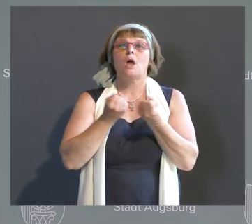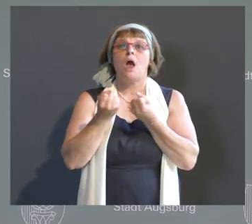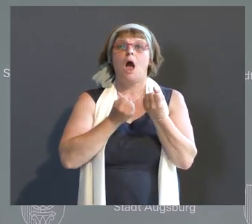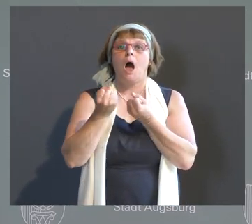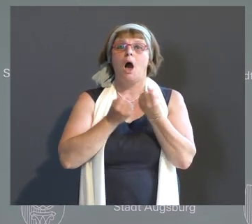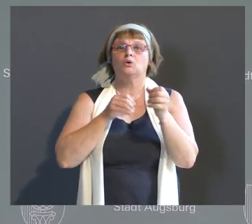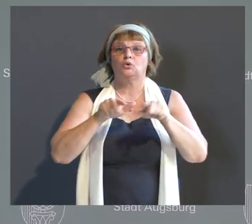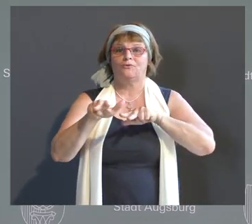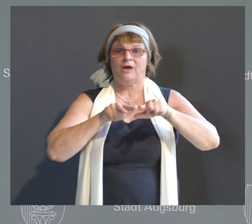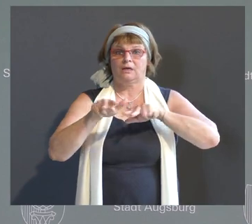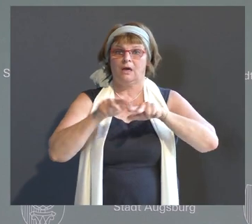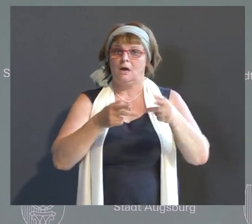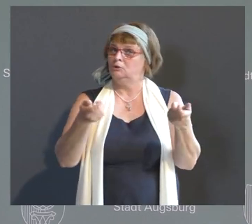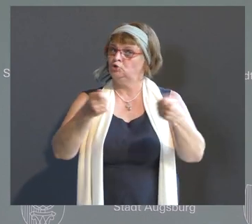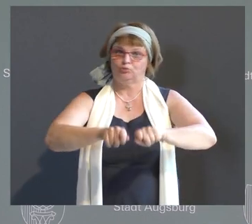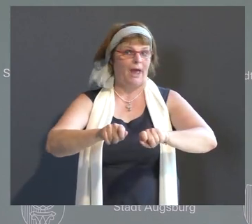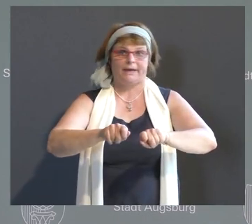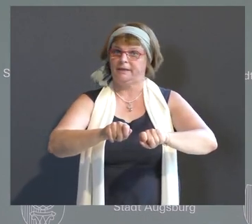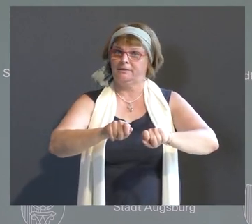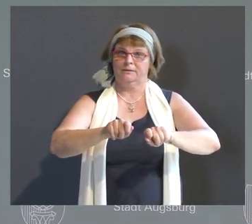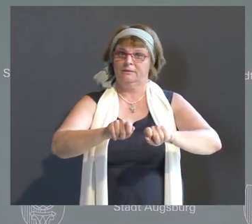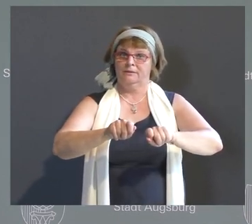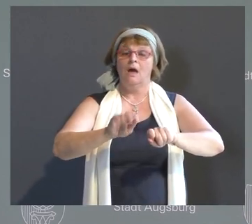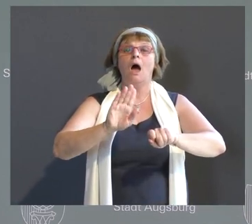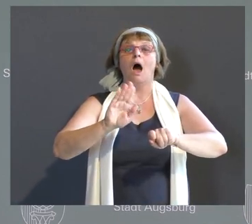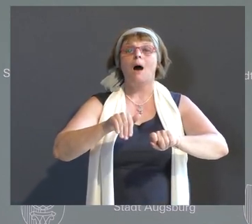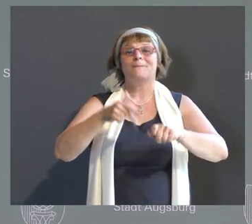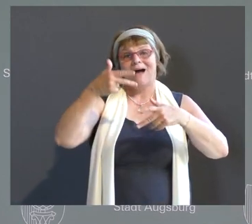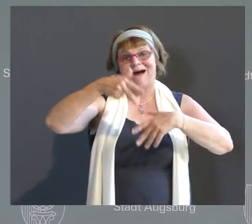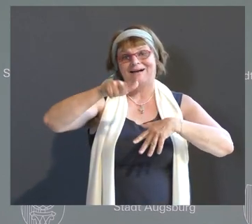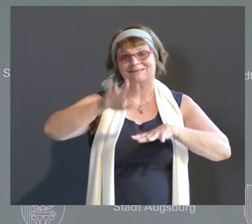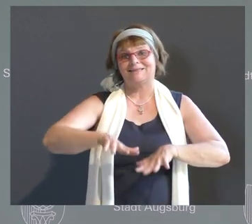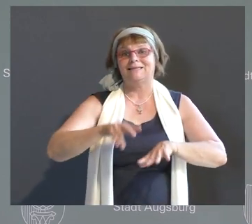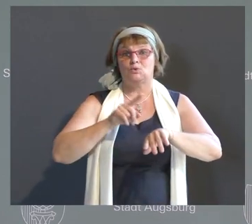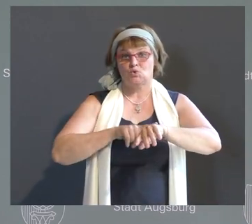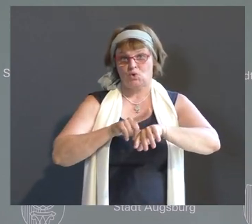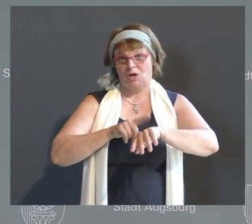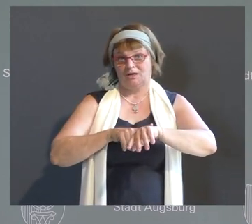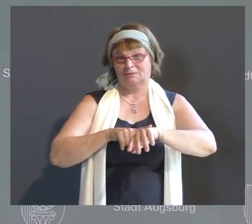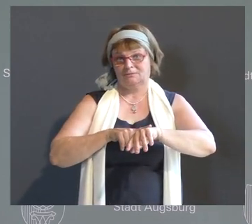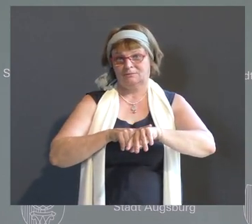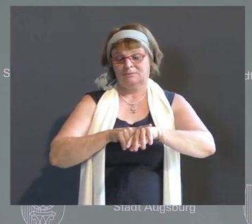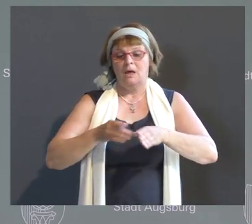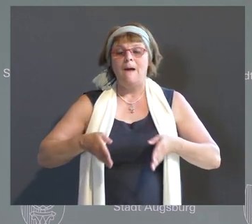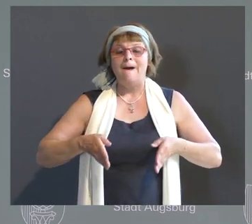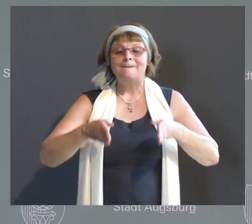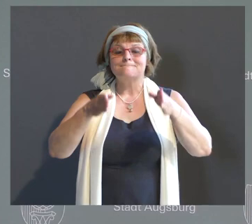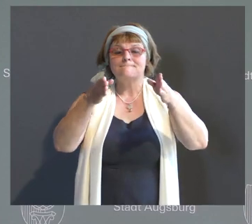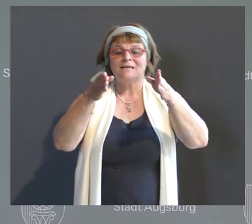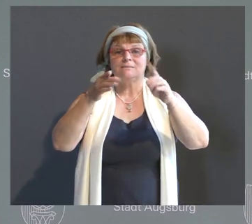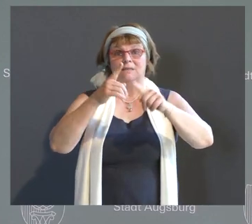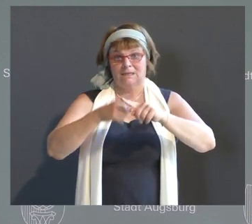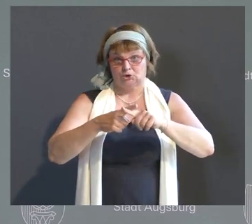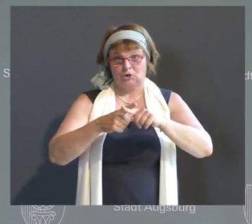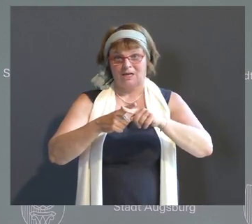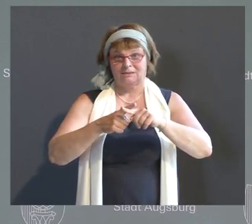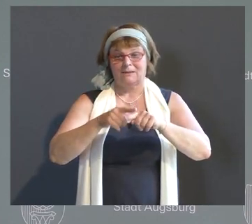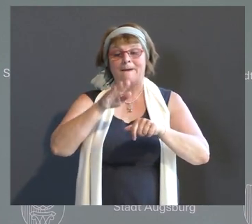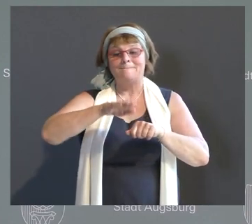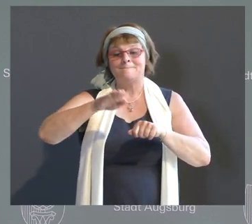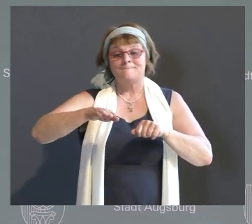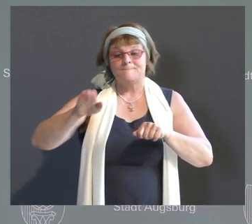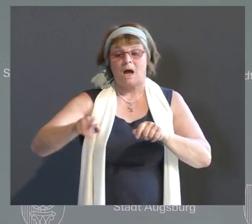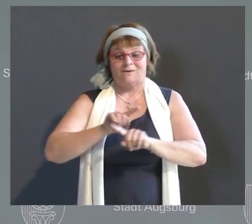18 Uhr sperren. Wir werden in der Maximilianstraße ab 18 Uhr ein Parkverbot erlassen. Wir werden